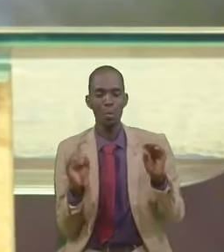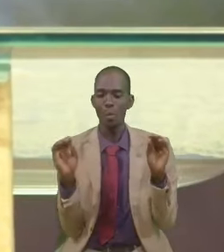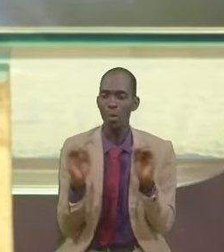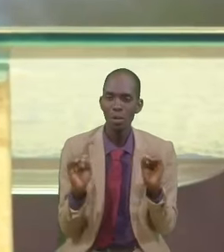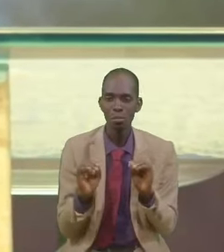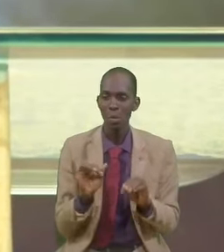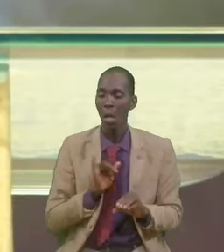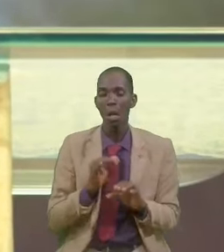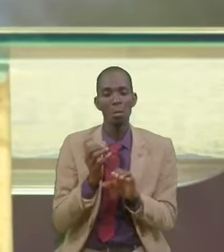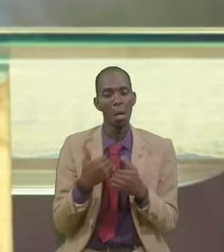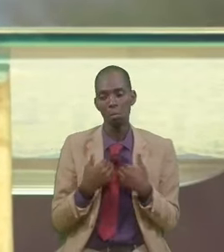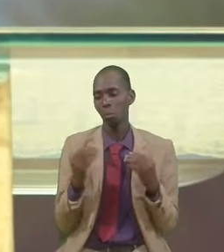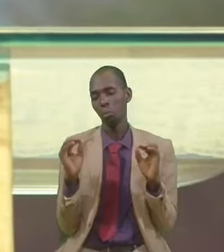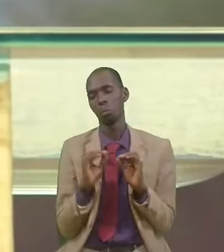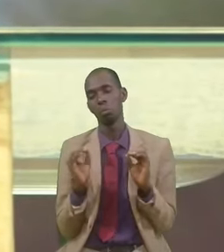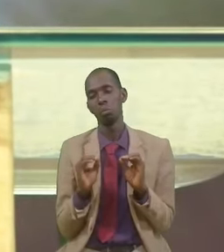rien, je n'ai rien.